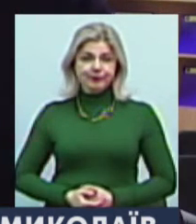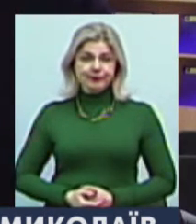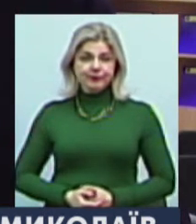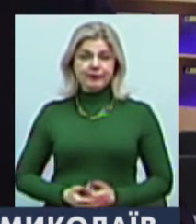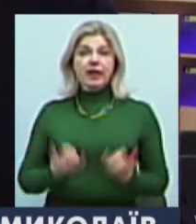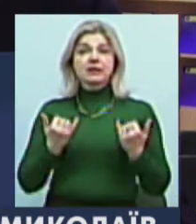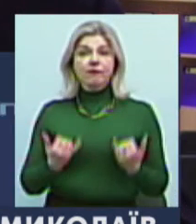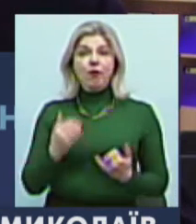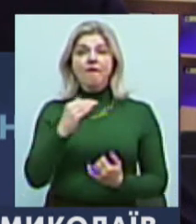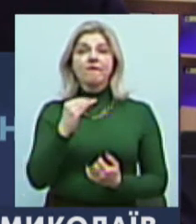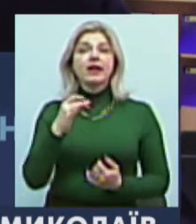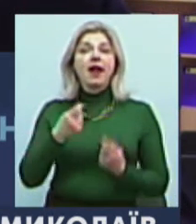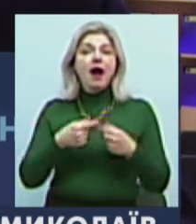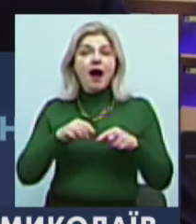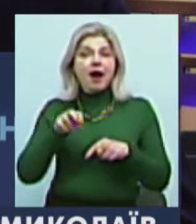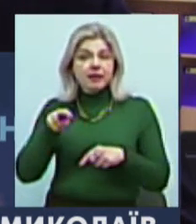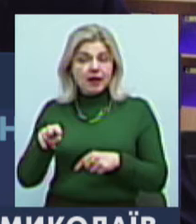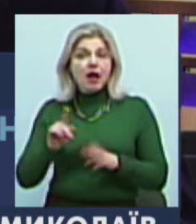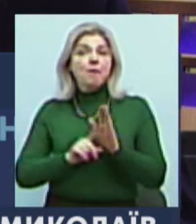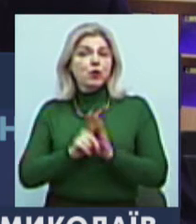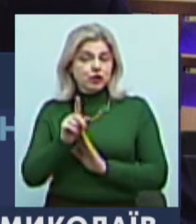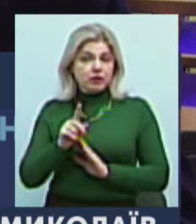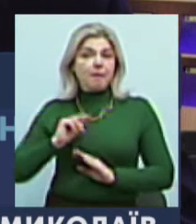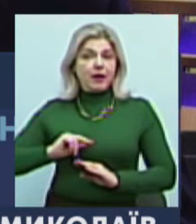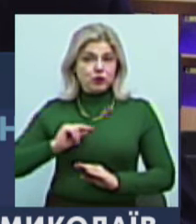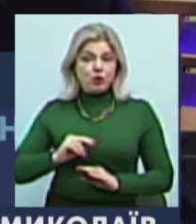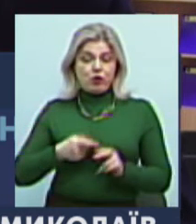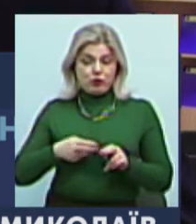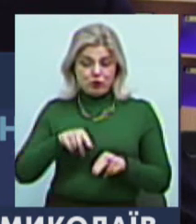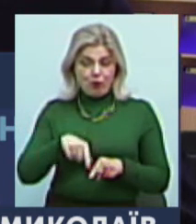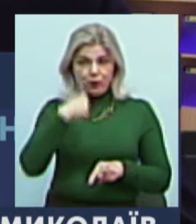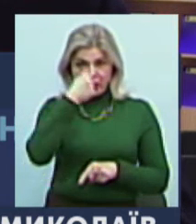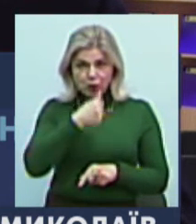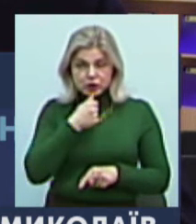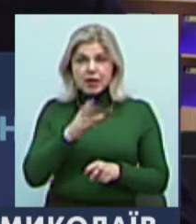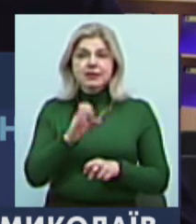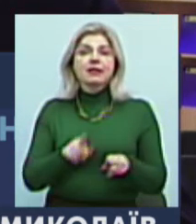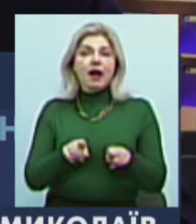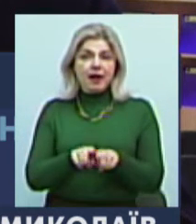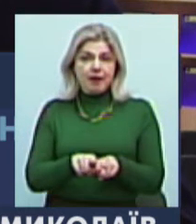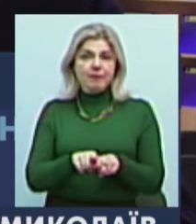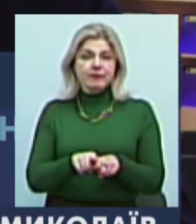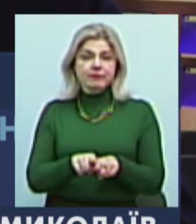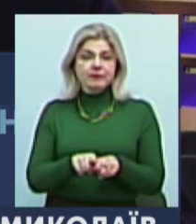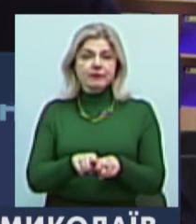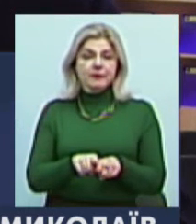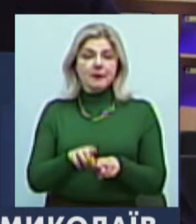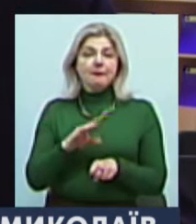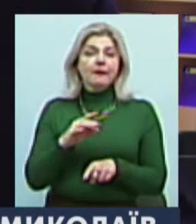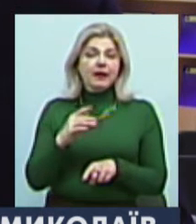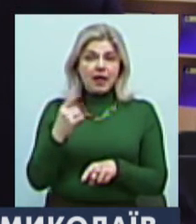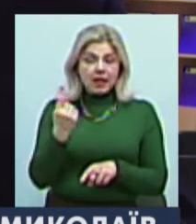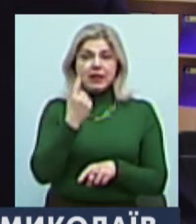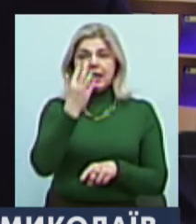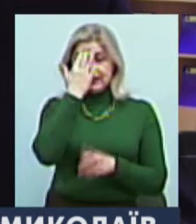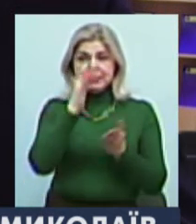філії розпочинали працювати в цьому році з таким, з єдиною метою, з єдиною ціллю,